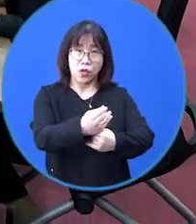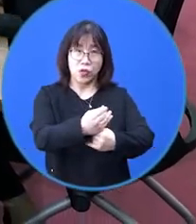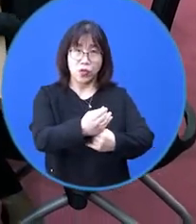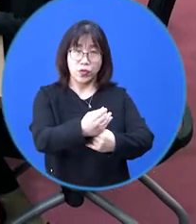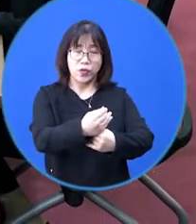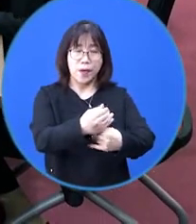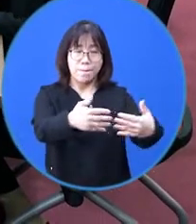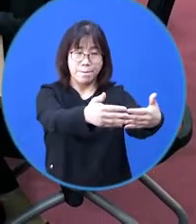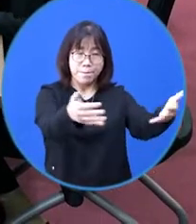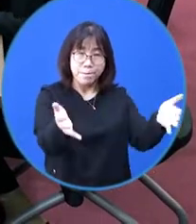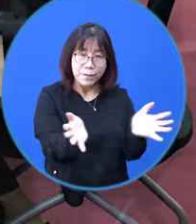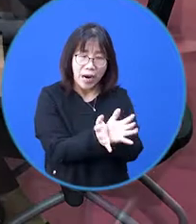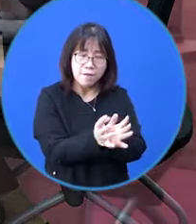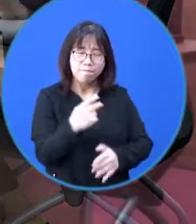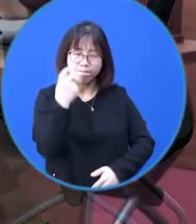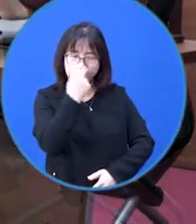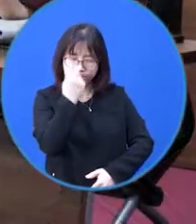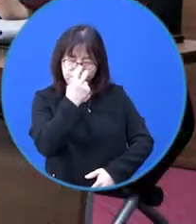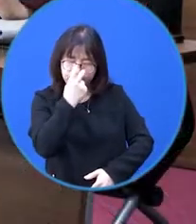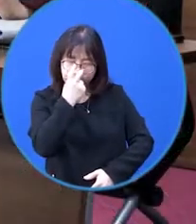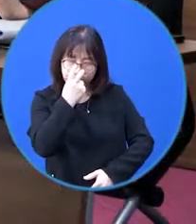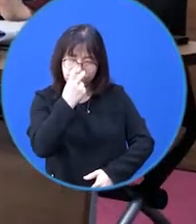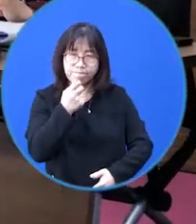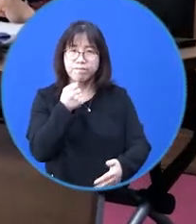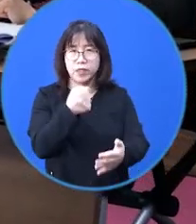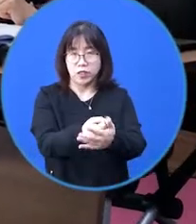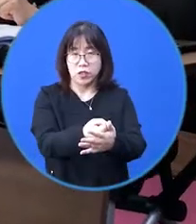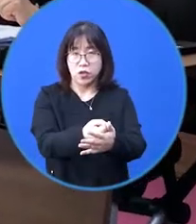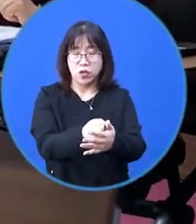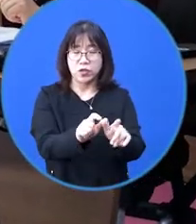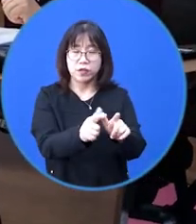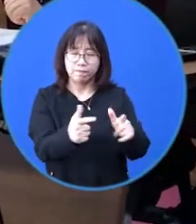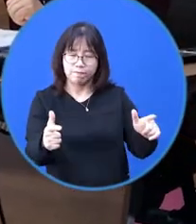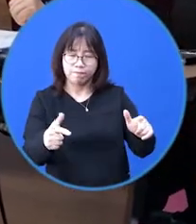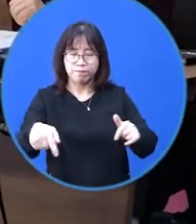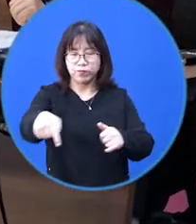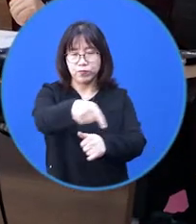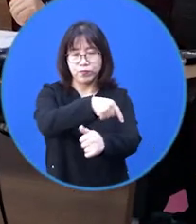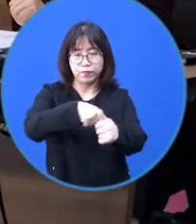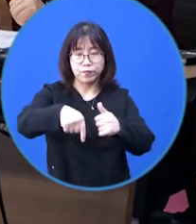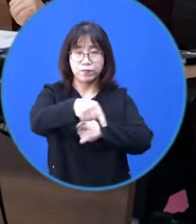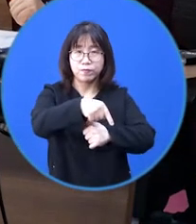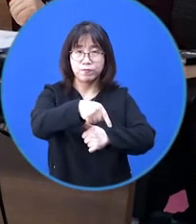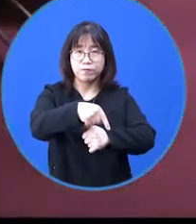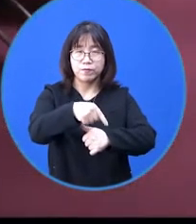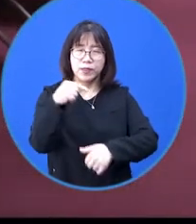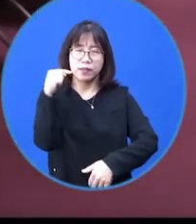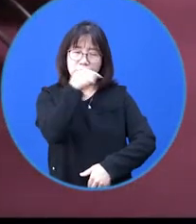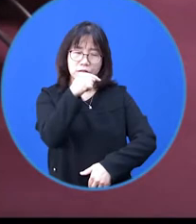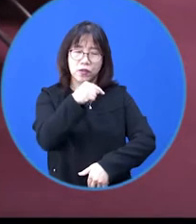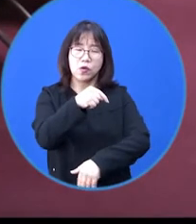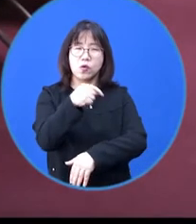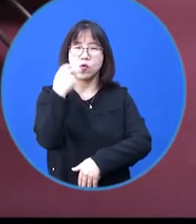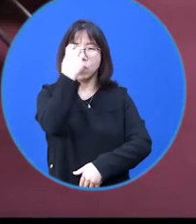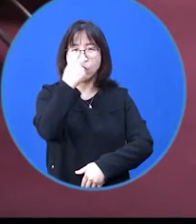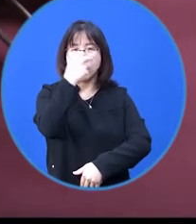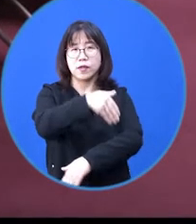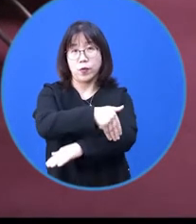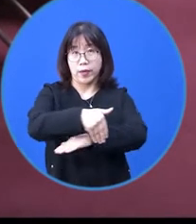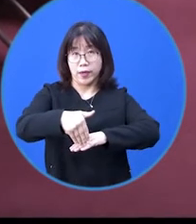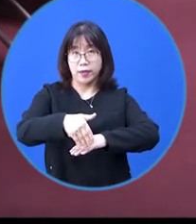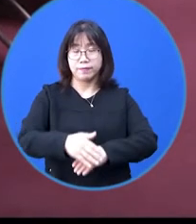안정망 운영위원회 심사를 거쳐 결정되며 지원 자격에 변동사항이 있는지 등 사후 관리도 철저히 할